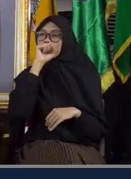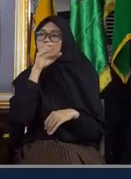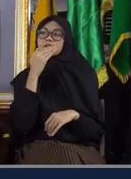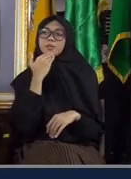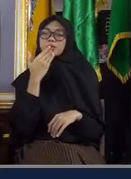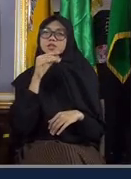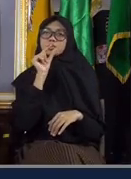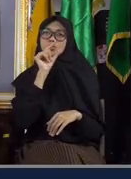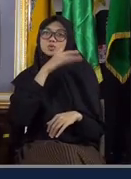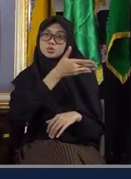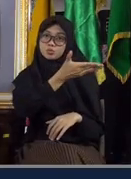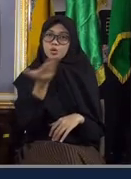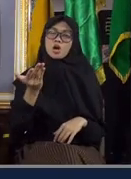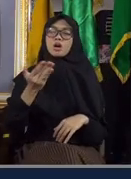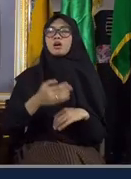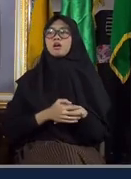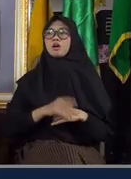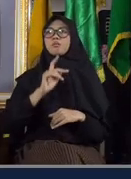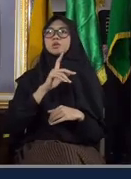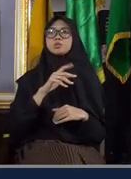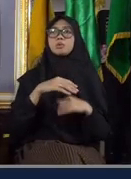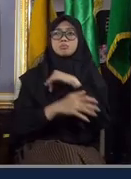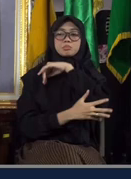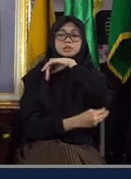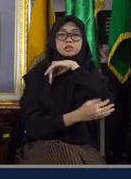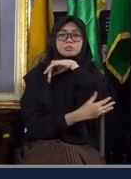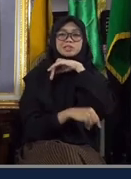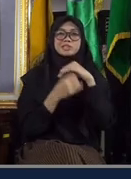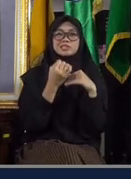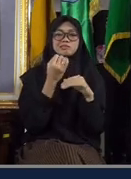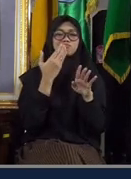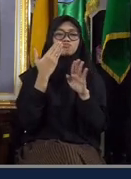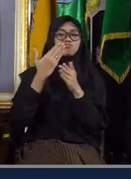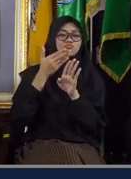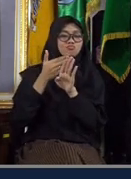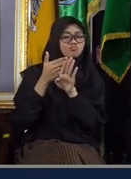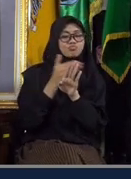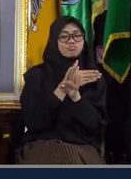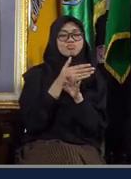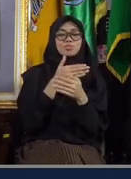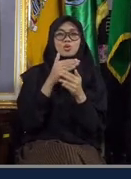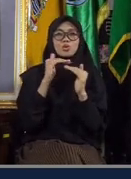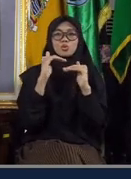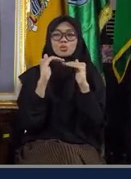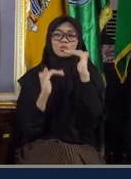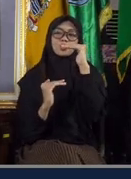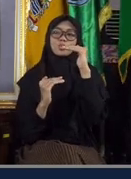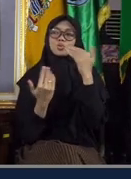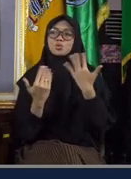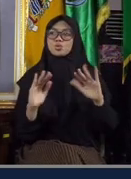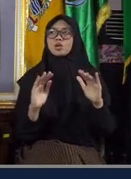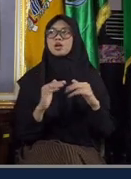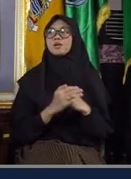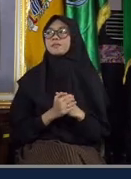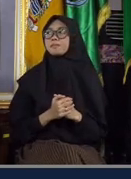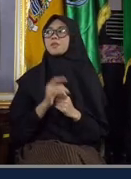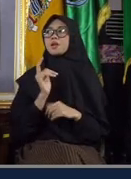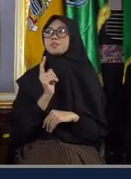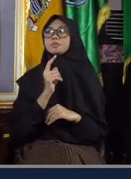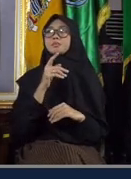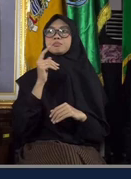beberapa tahun ini penurunan Angka kemiskinan yang tertinggi angka absolutnya selalu Jawa Tengah itu karena